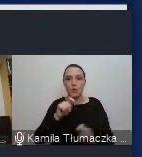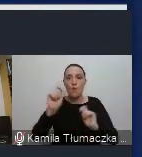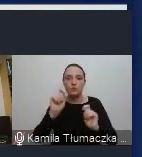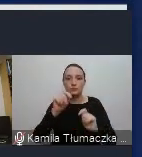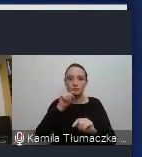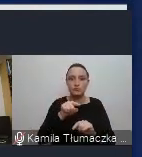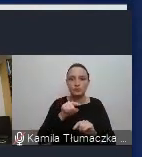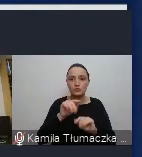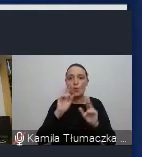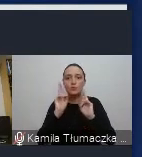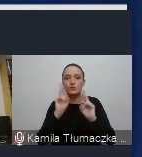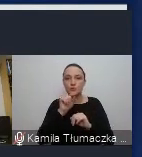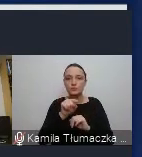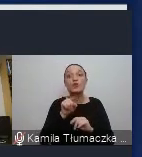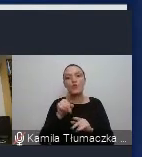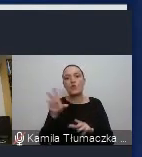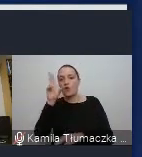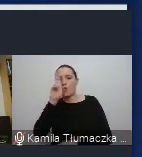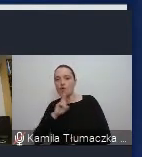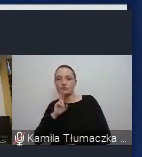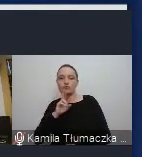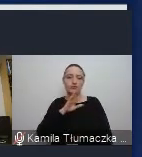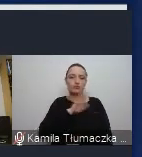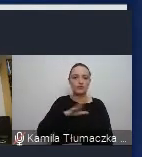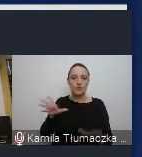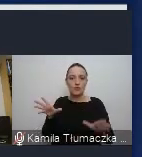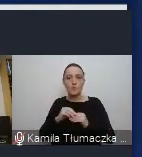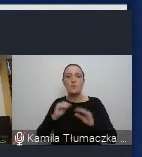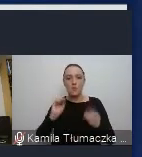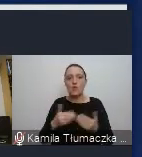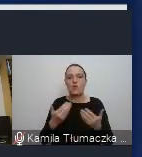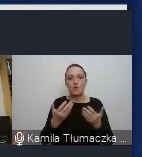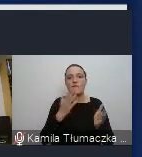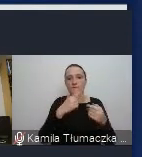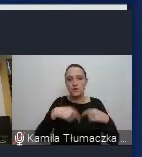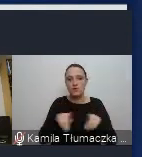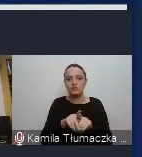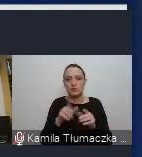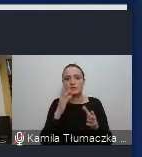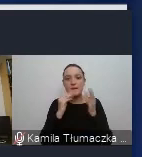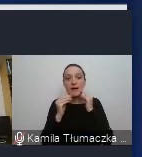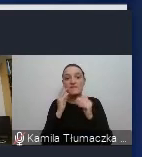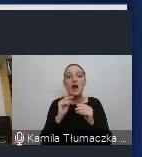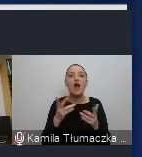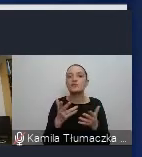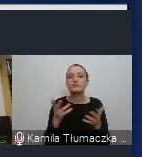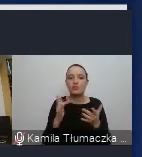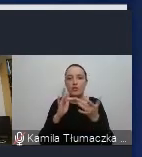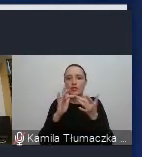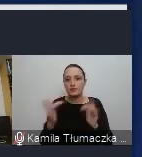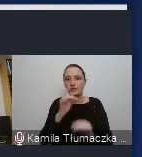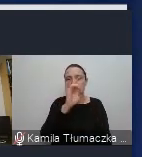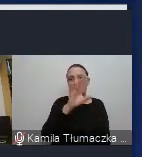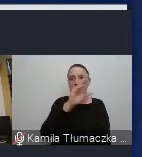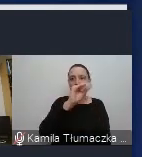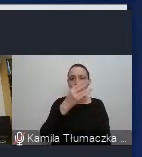znowu rodzic z dzieckiem może wykonywać zabawę, a są one osadzone, tak jak powiedziałam, w tym